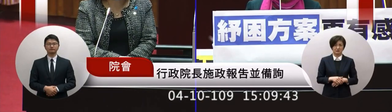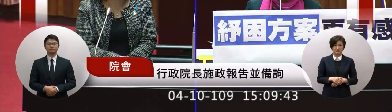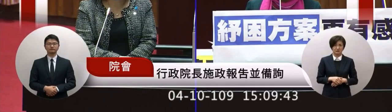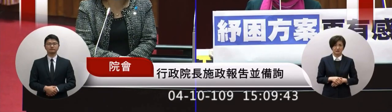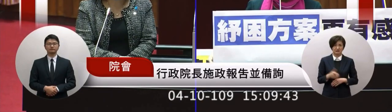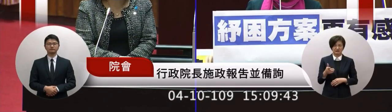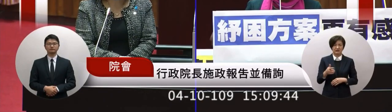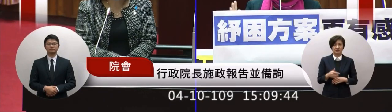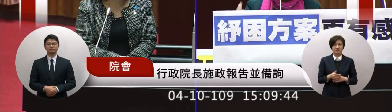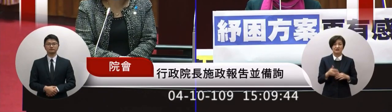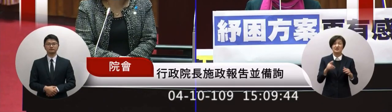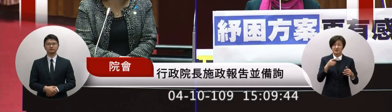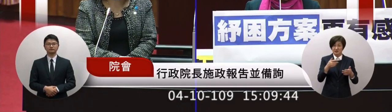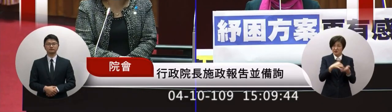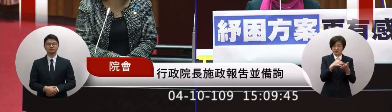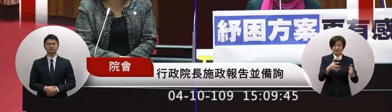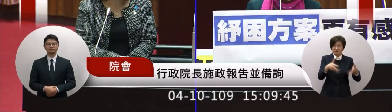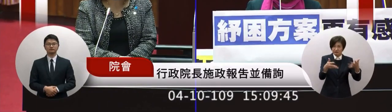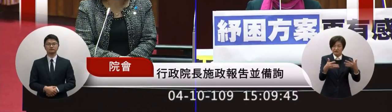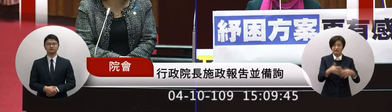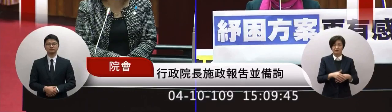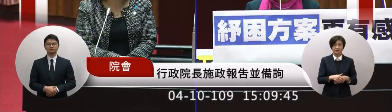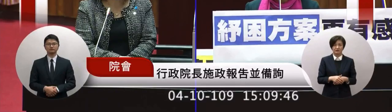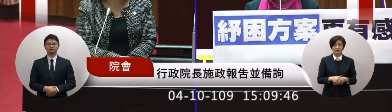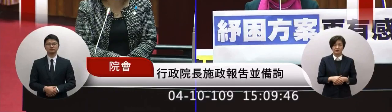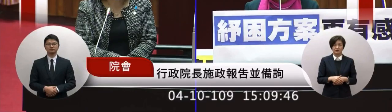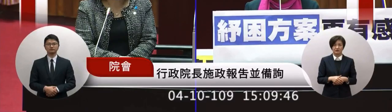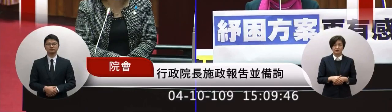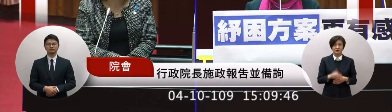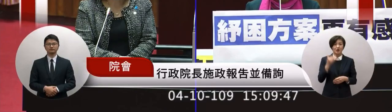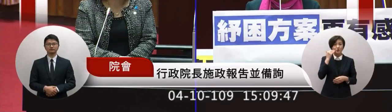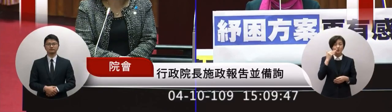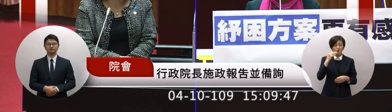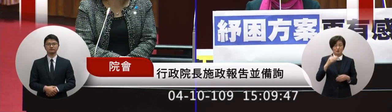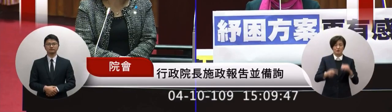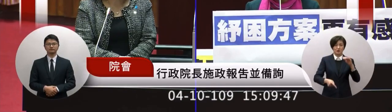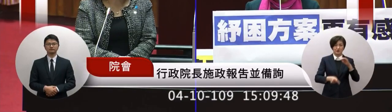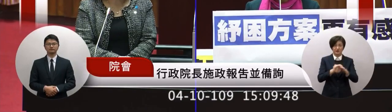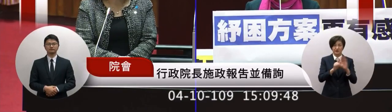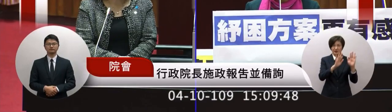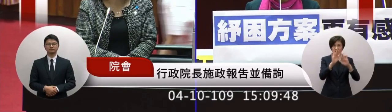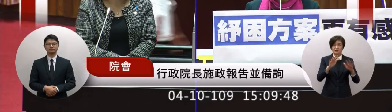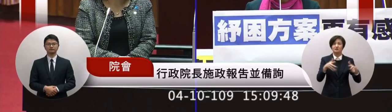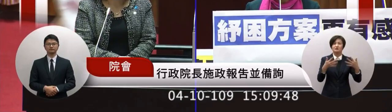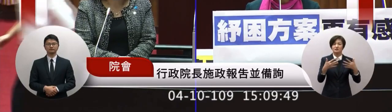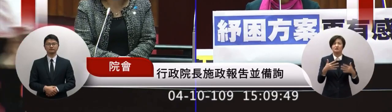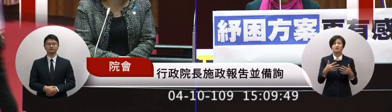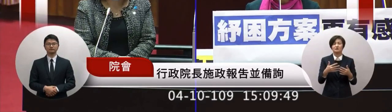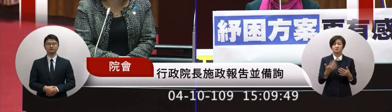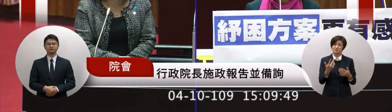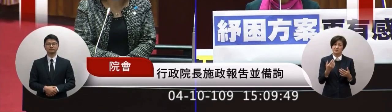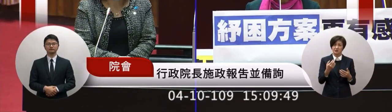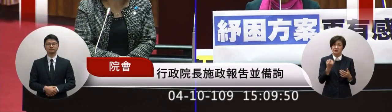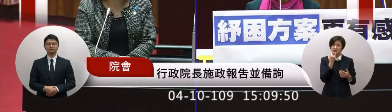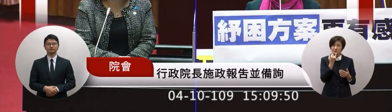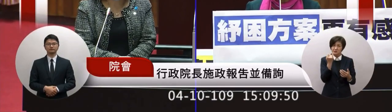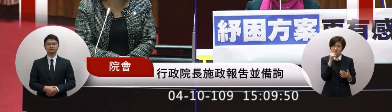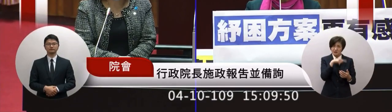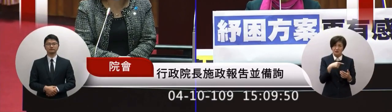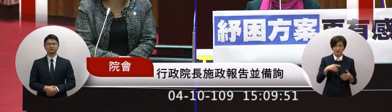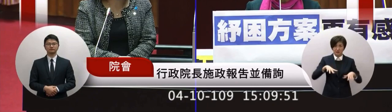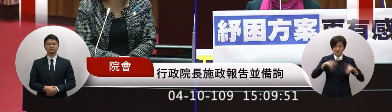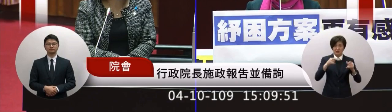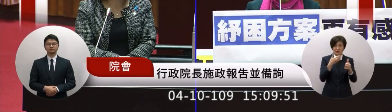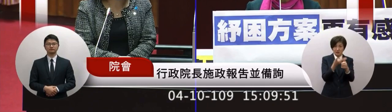哈。然后我们看到情节轻微的时候，我们是不是给他一个改善的机会？所